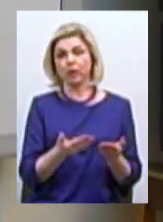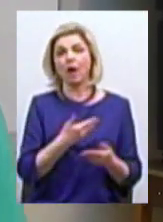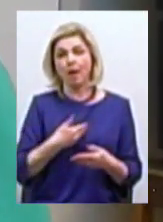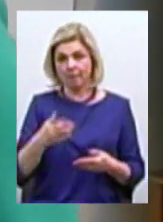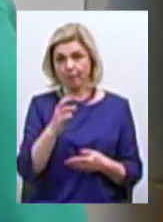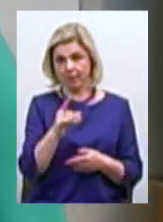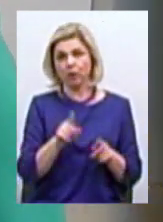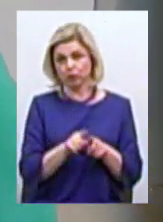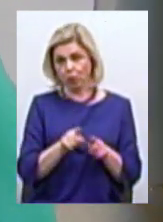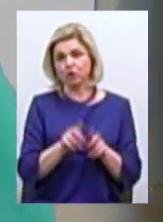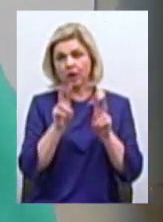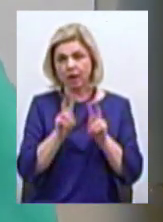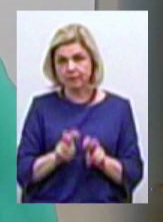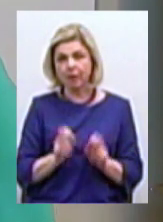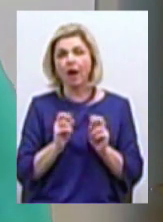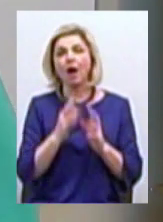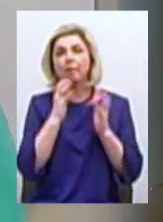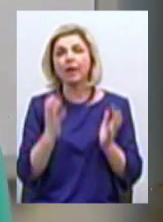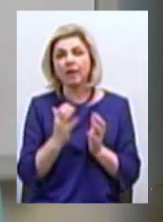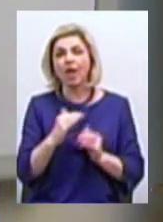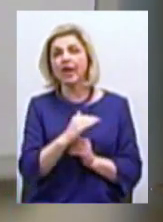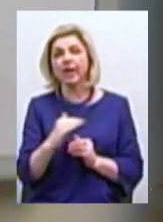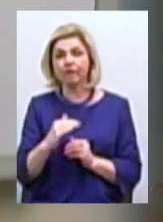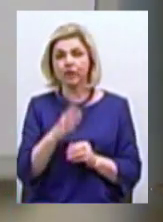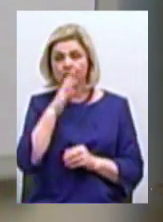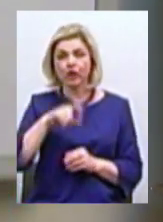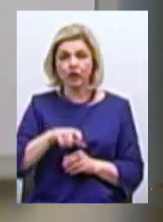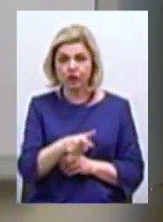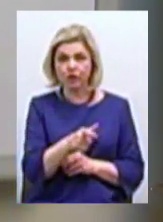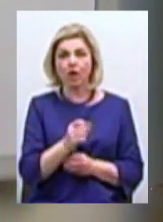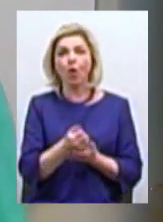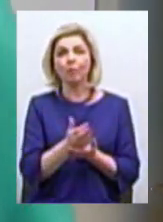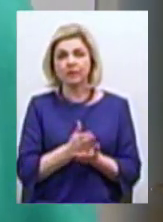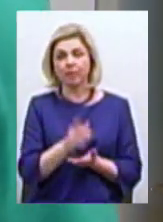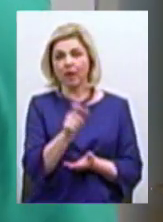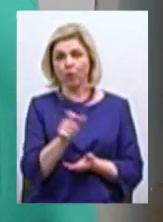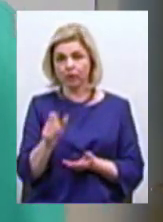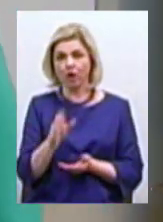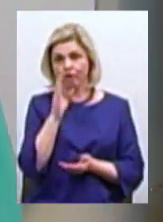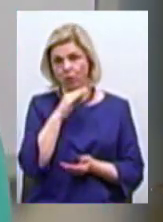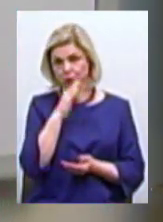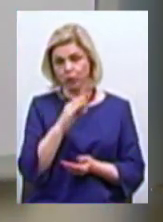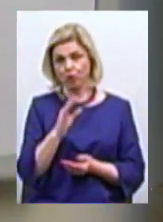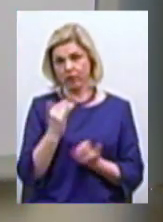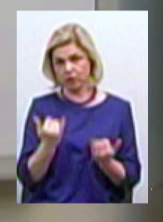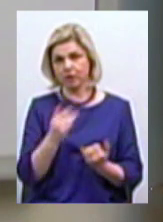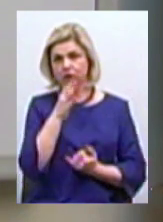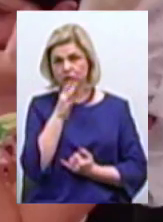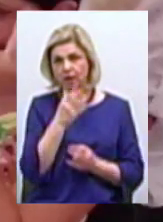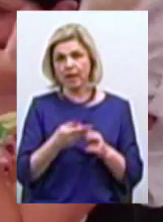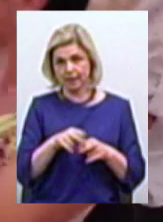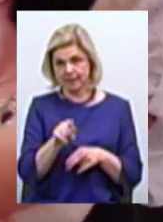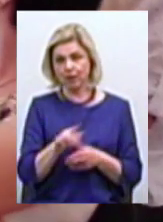їх розглянули, як зберегти рівень річки і забезпеченість населення водою в даний час і в цих